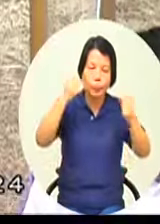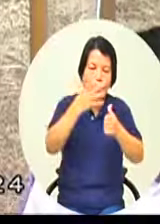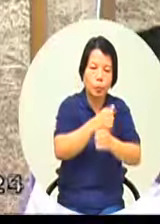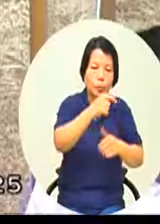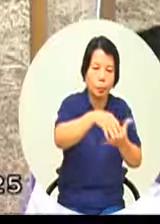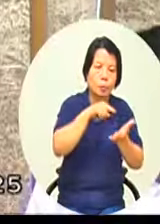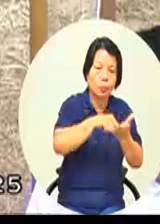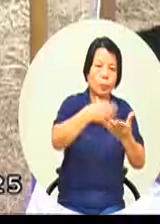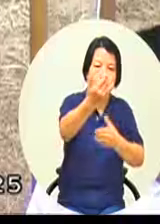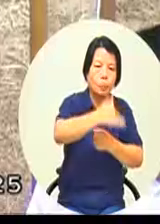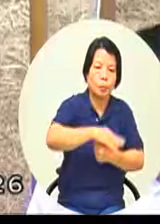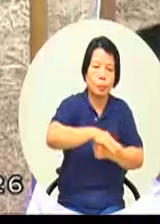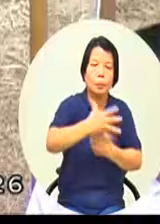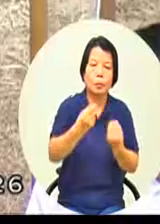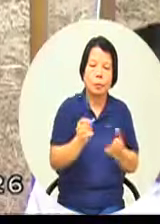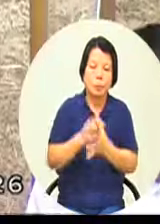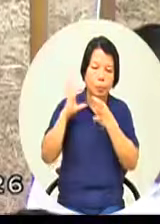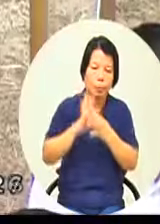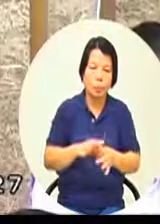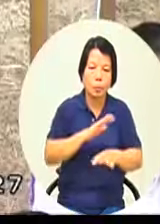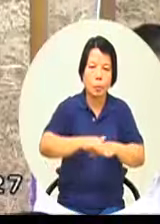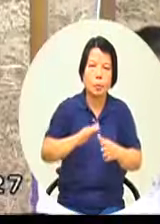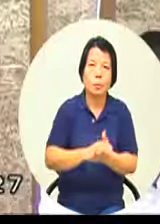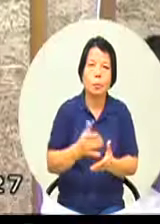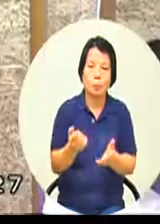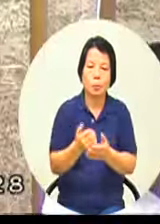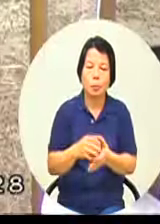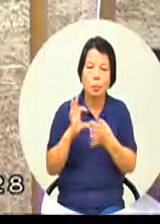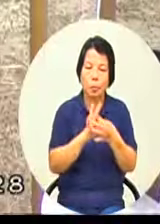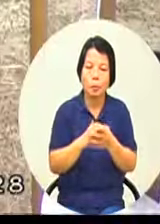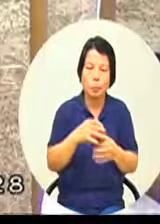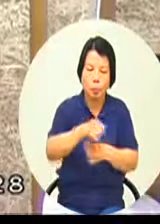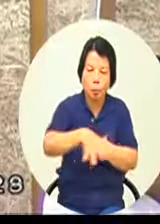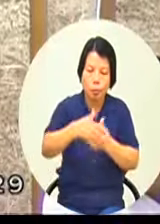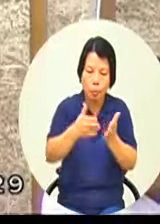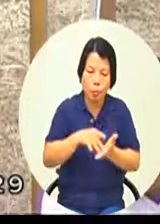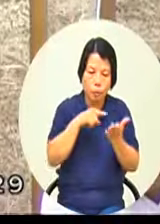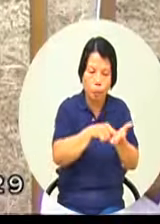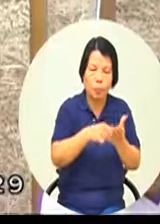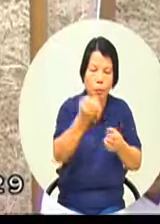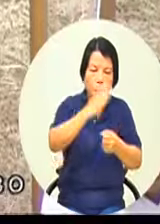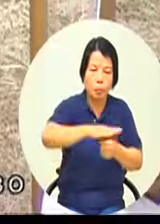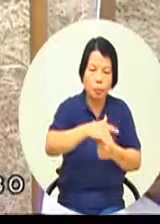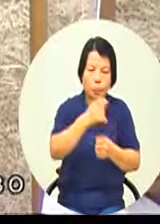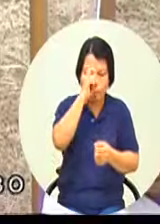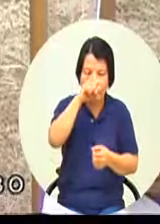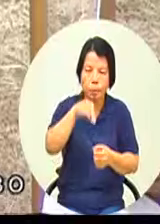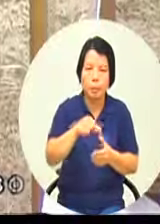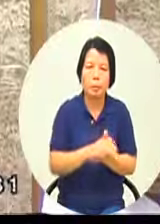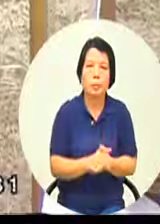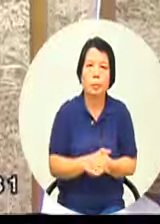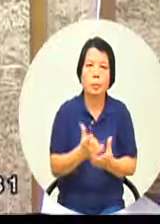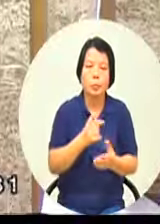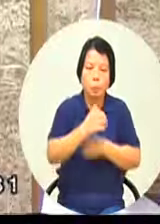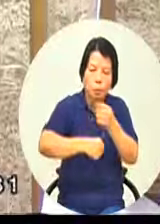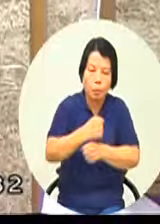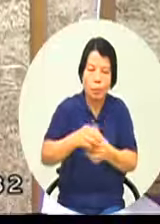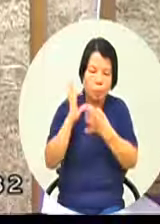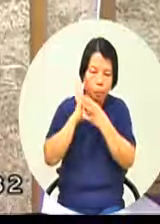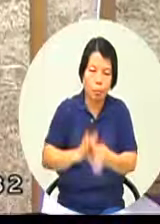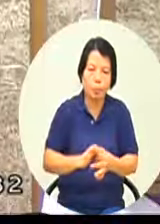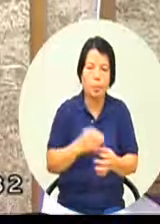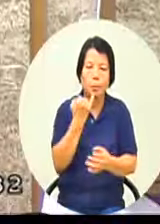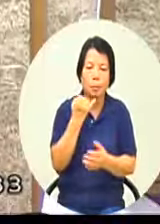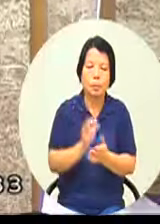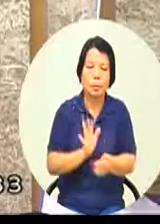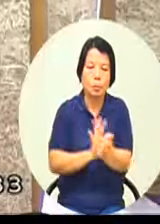当然也不多，我们持续会再跟这个相关的在这单位争取经费上的补助，有希望这样子的活动能够一直持续下